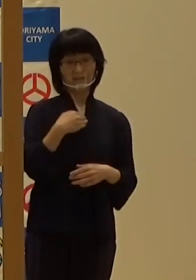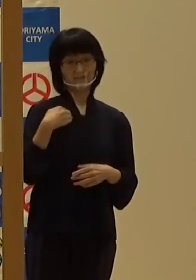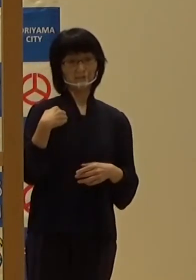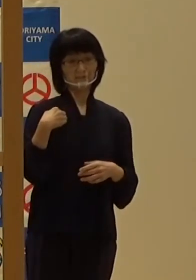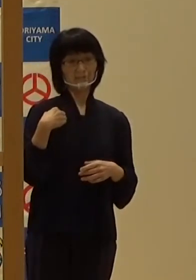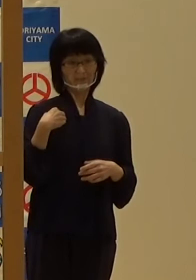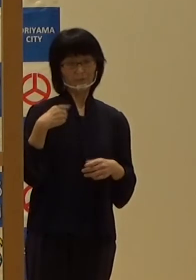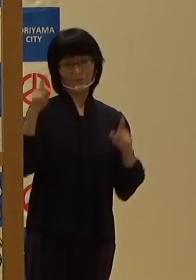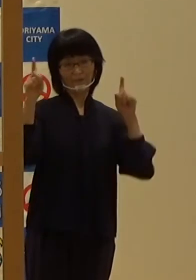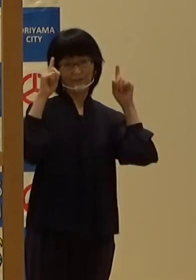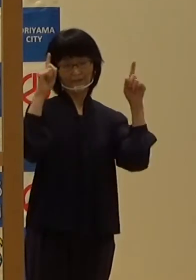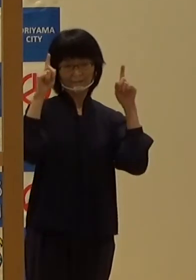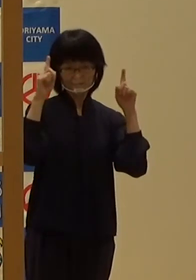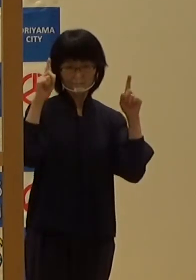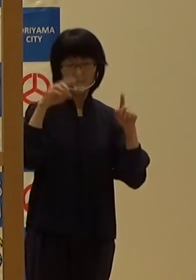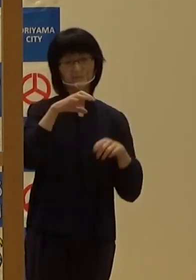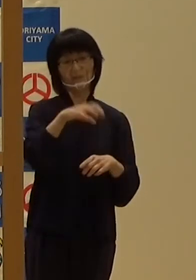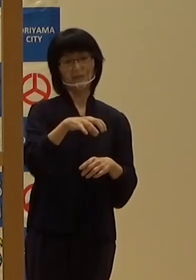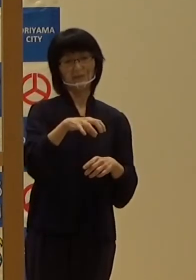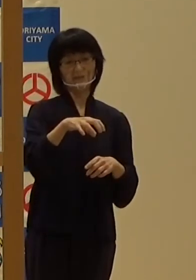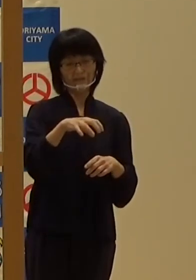っ広い芝生だけじゃなくて。